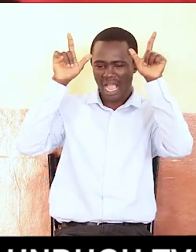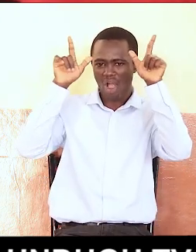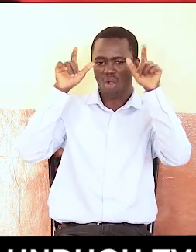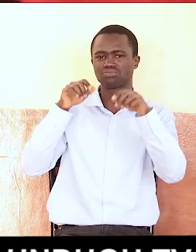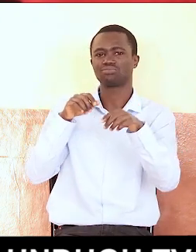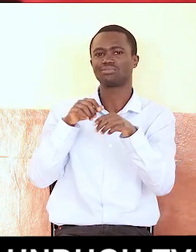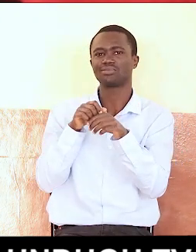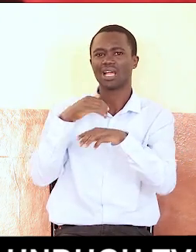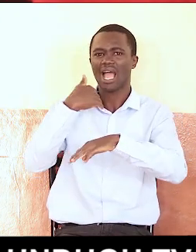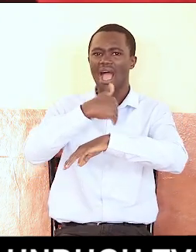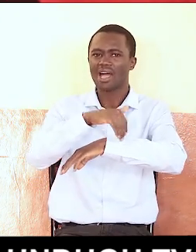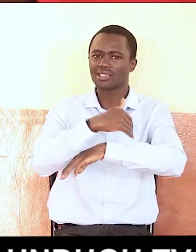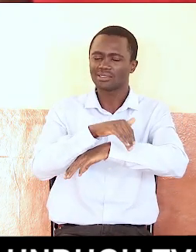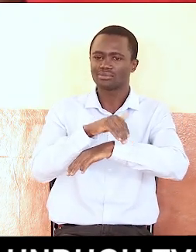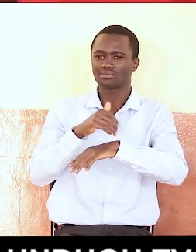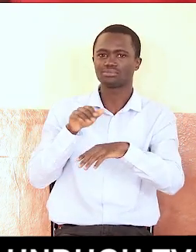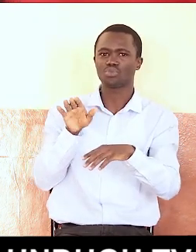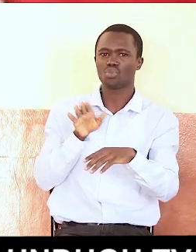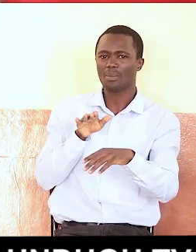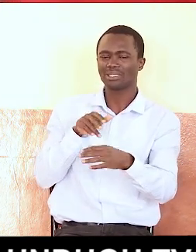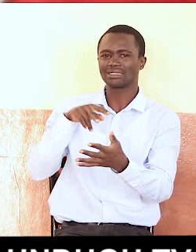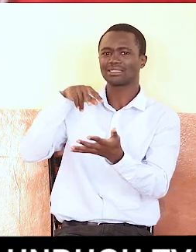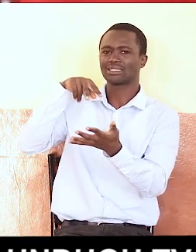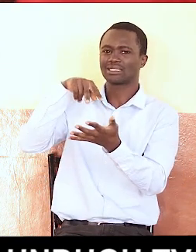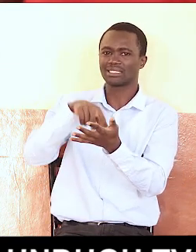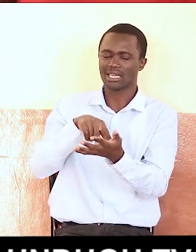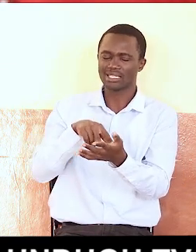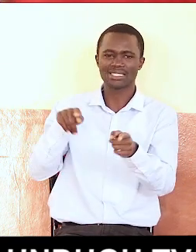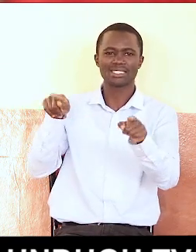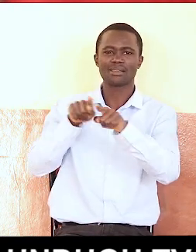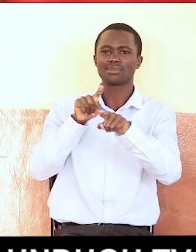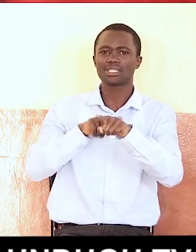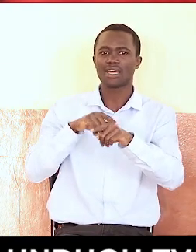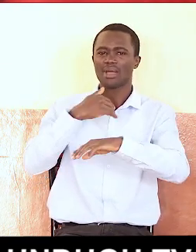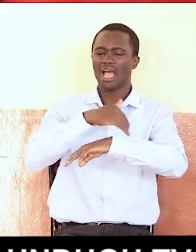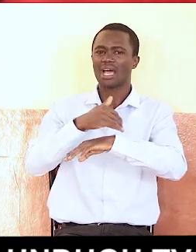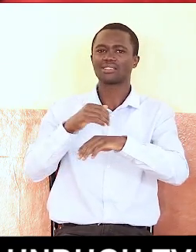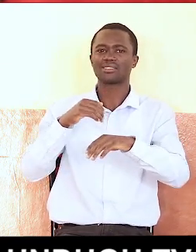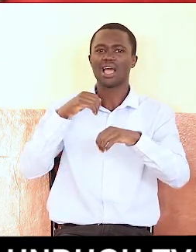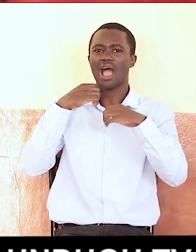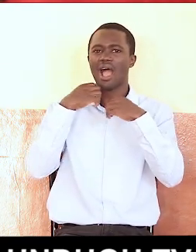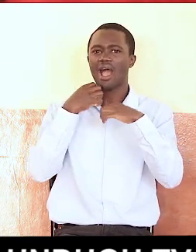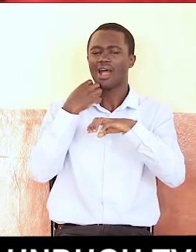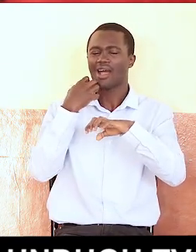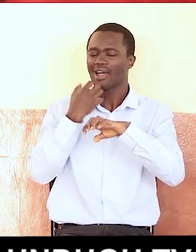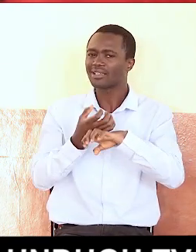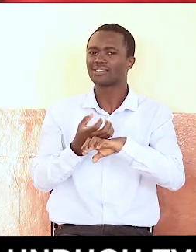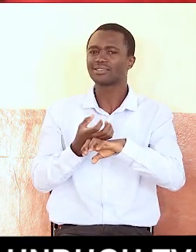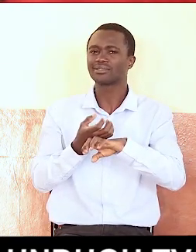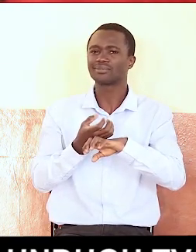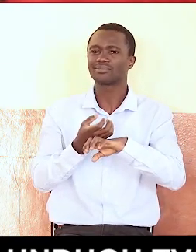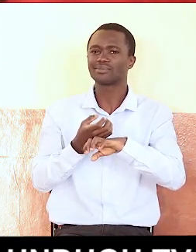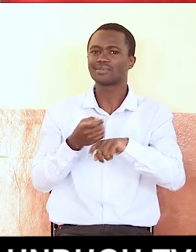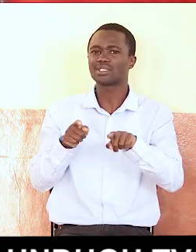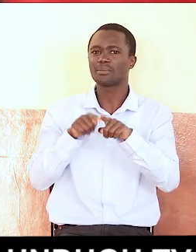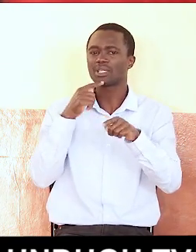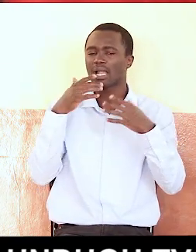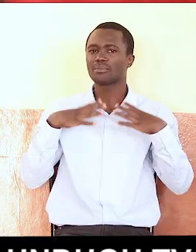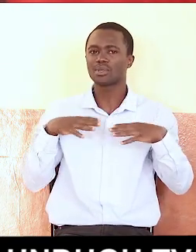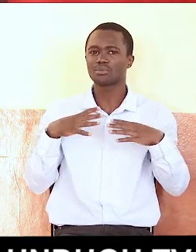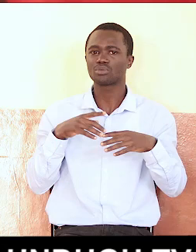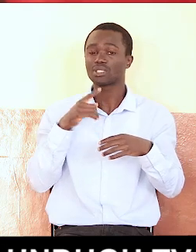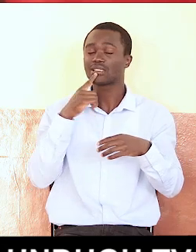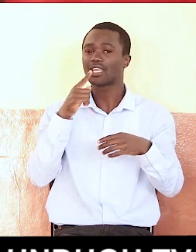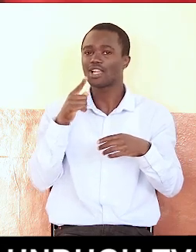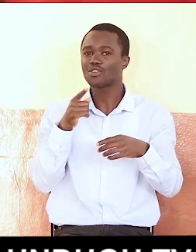umiza, yeye alisimama ijapokuwa alikuwa ameumia na kuwaambia na kuwafungia mkono na kuwaambia, na